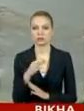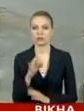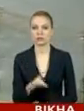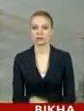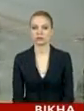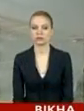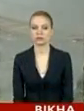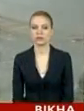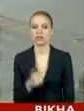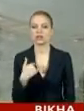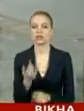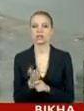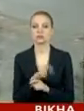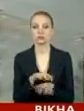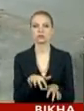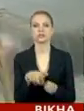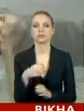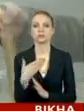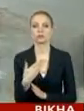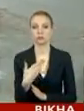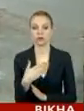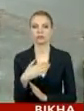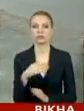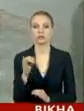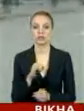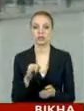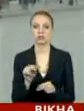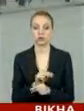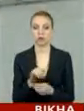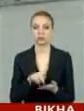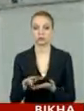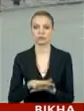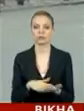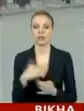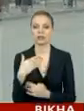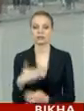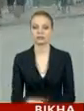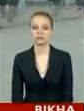перелізу, заберу прапор, підлагоджу і піду далі.